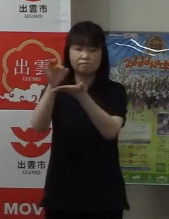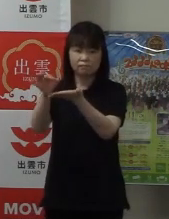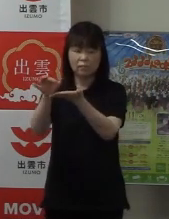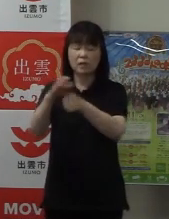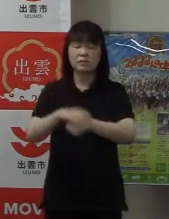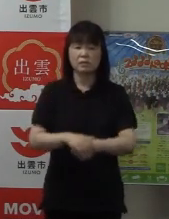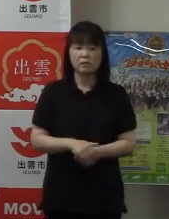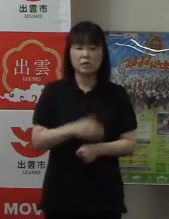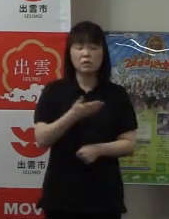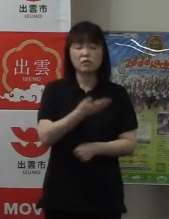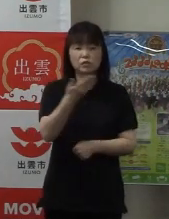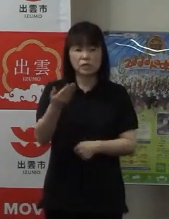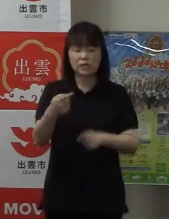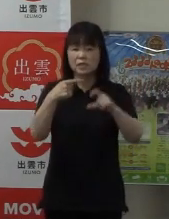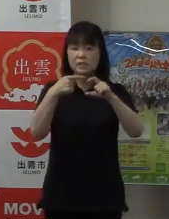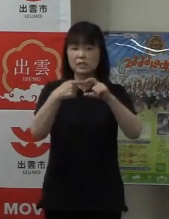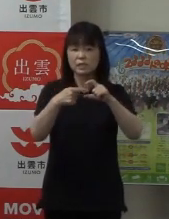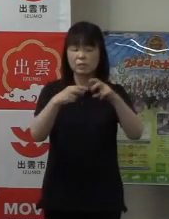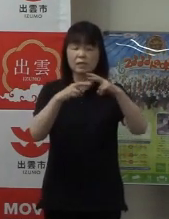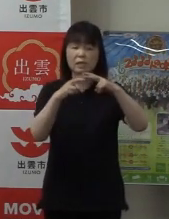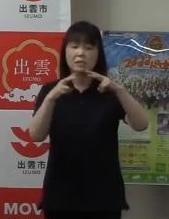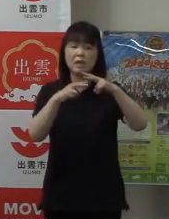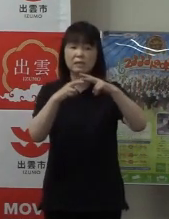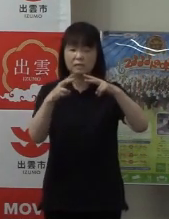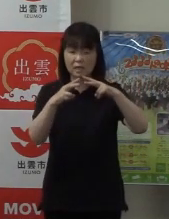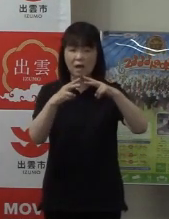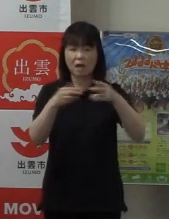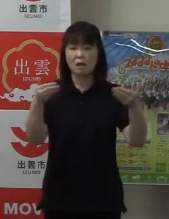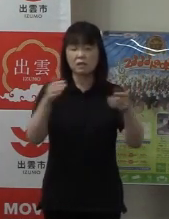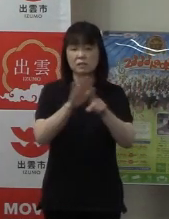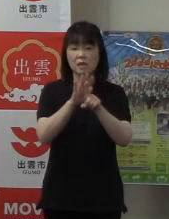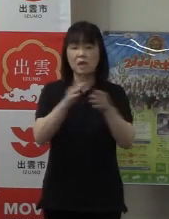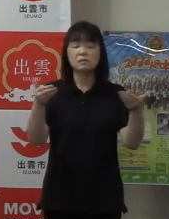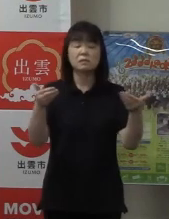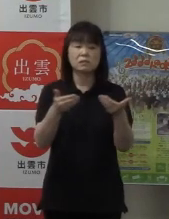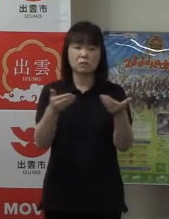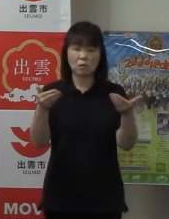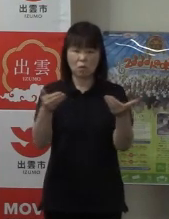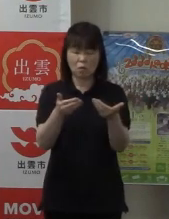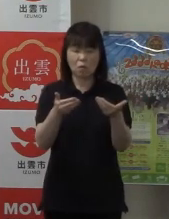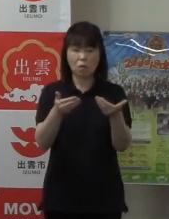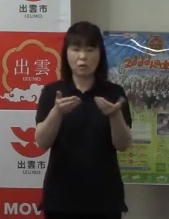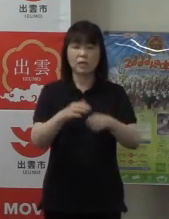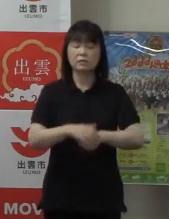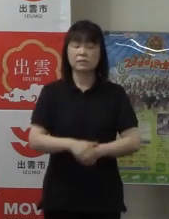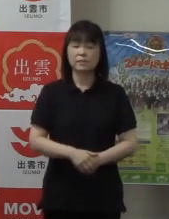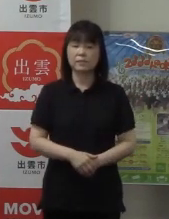次に千葉電車活性化事業であります。これは一部新規でありますが、これも